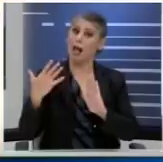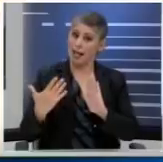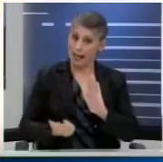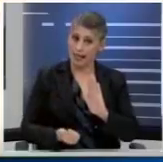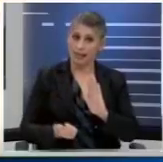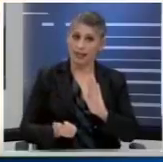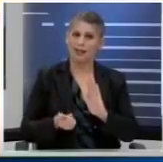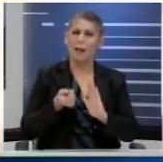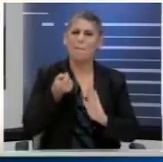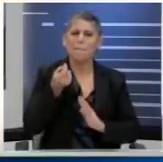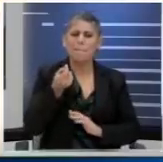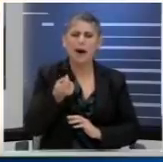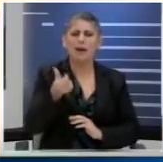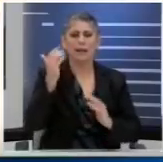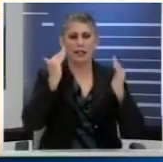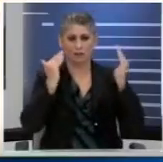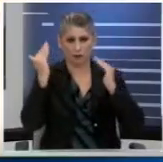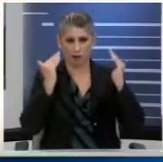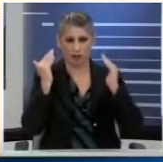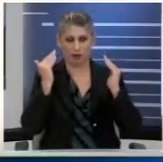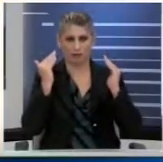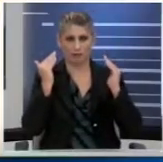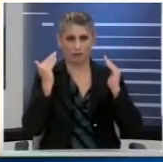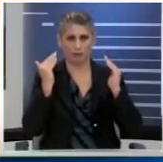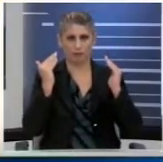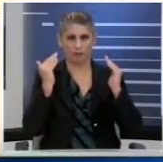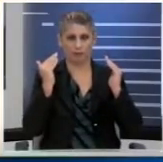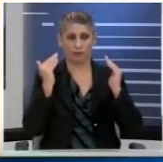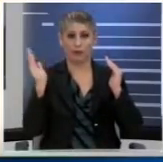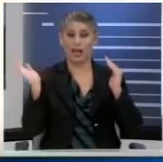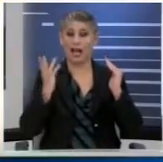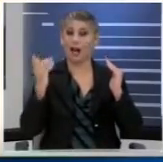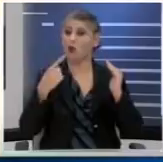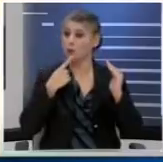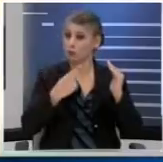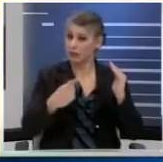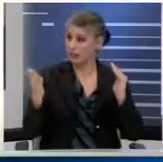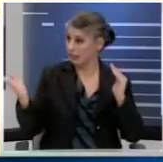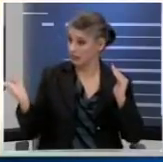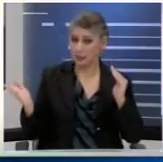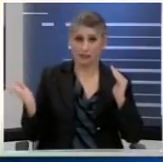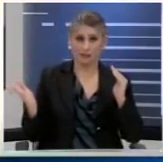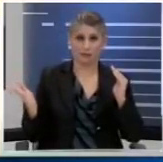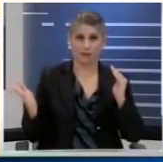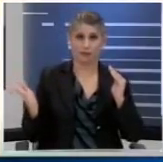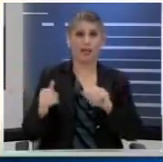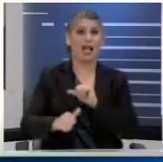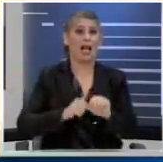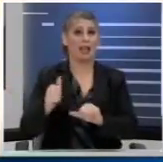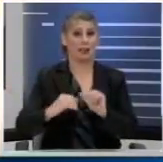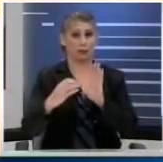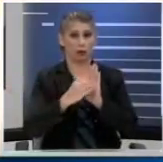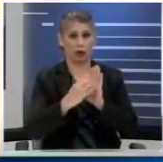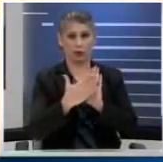Έχετε την παραμικρή αμφιβολία ότι αν, όπως λέτε εσείς, αλλάξουμε το